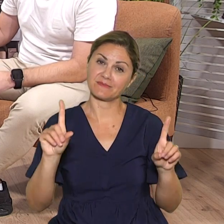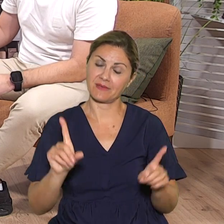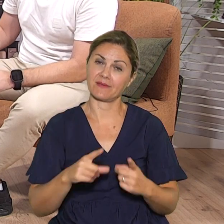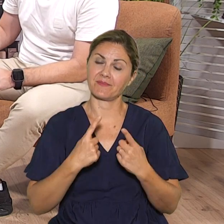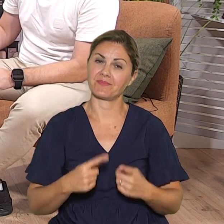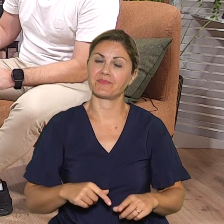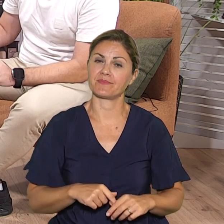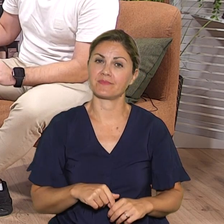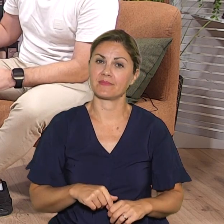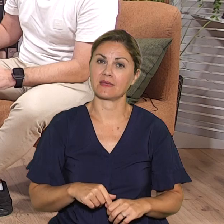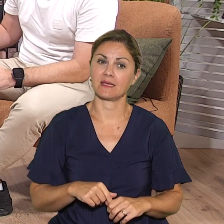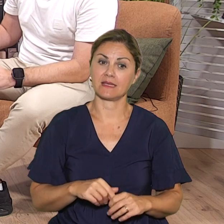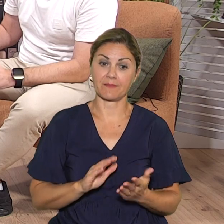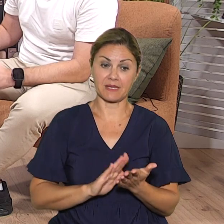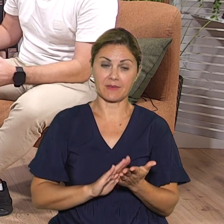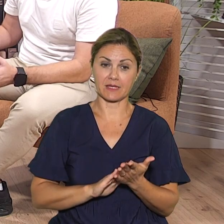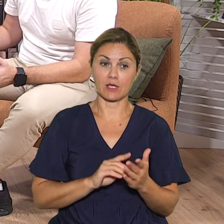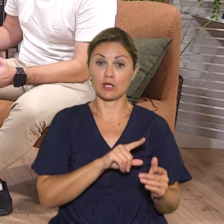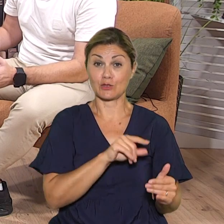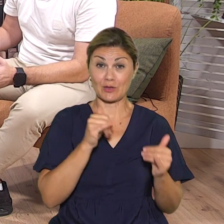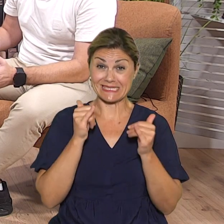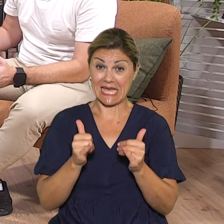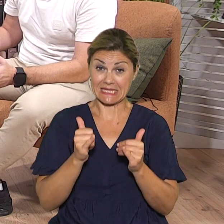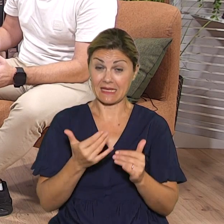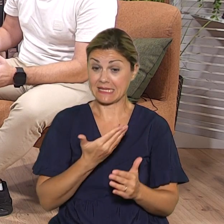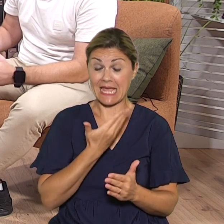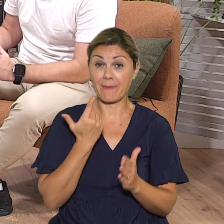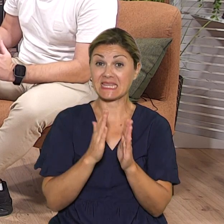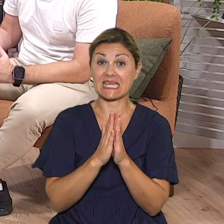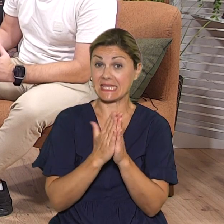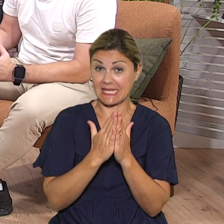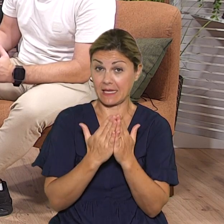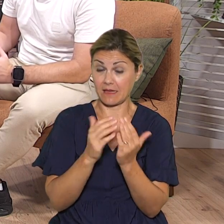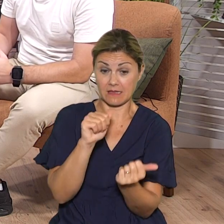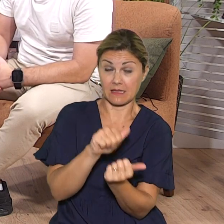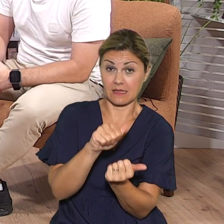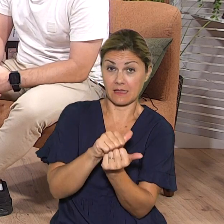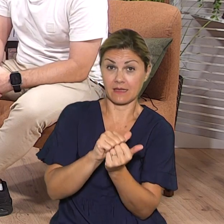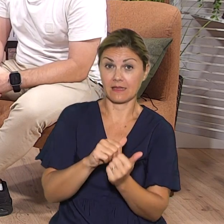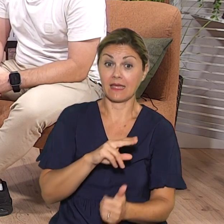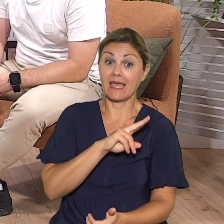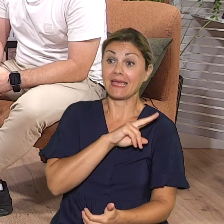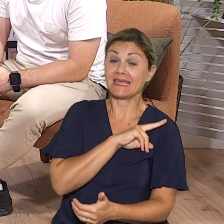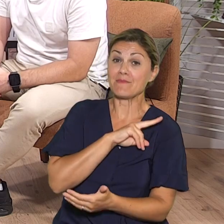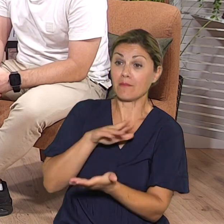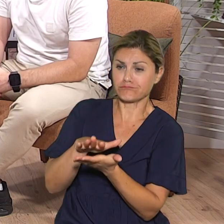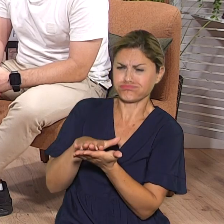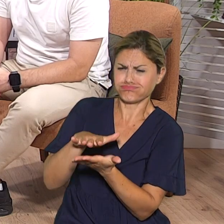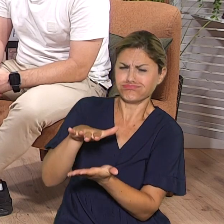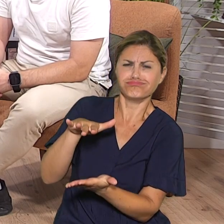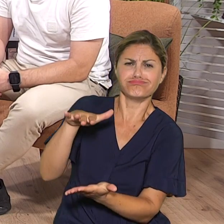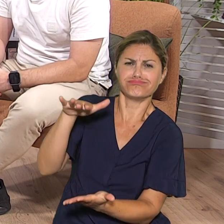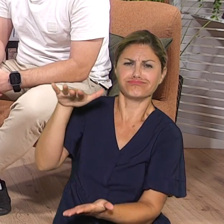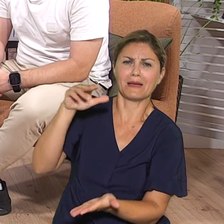pjesama. Do sad niste napisali ni jednu zbirku, je li tako? Međutim, imate puno rukopisa. Ima za 10 zbirki,